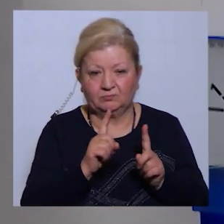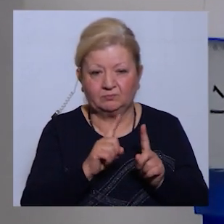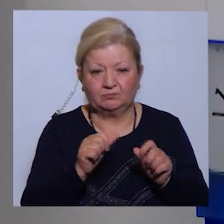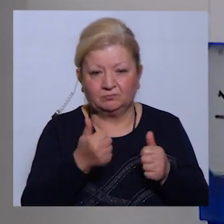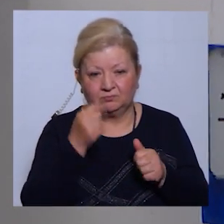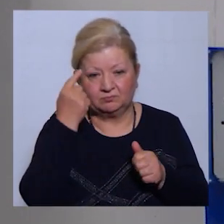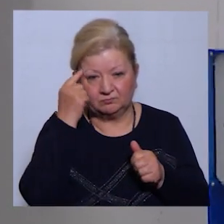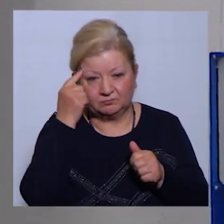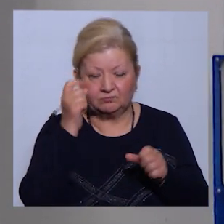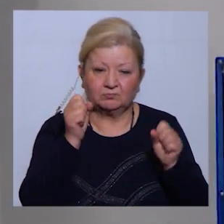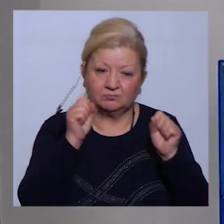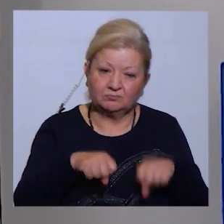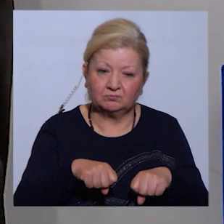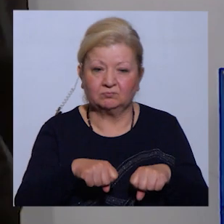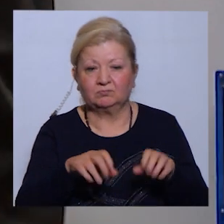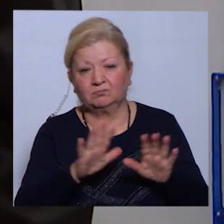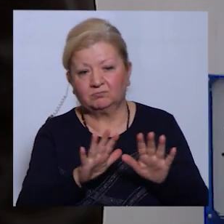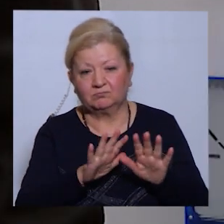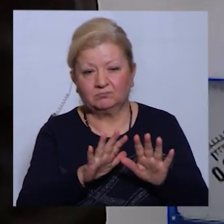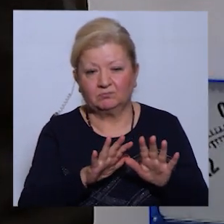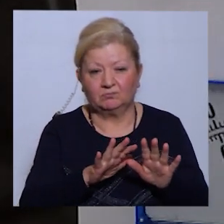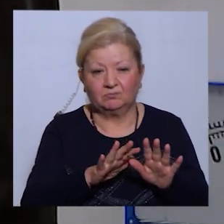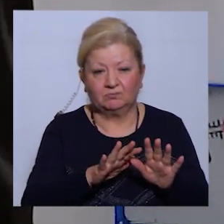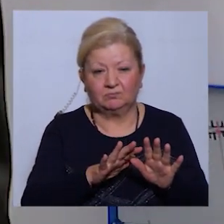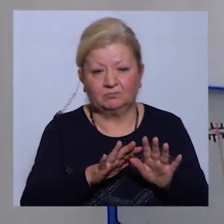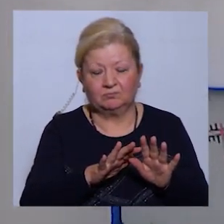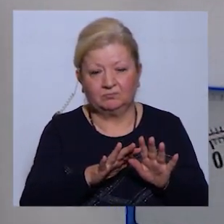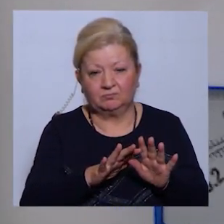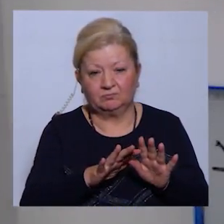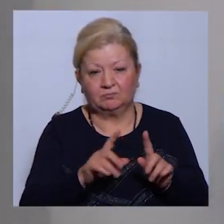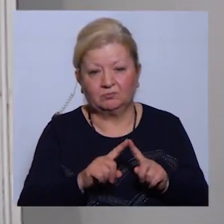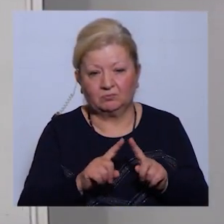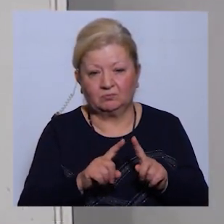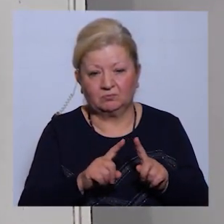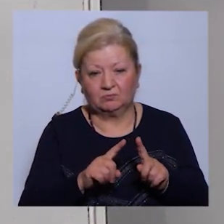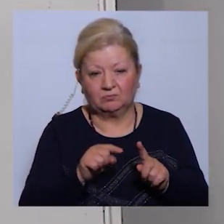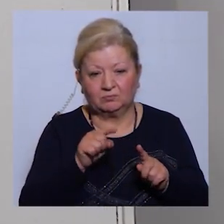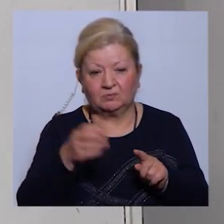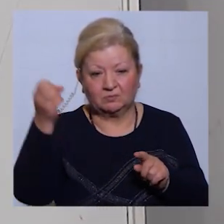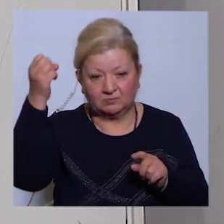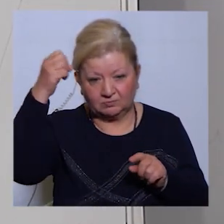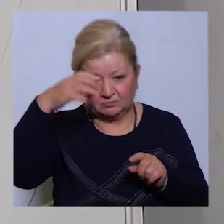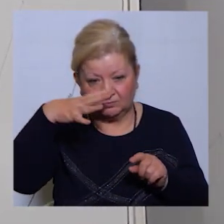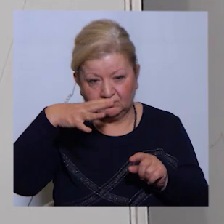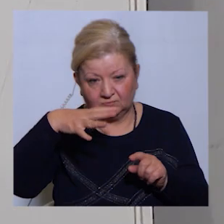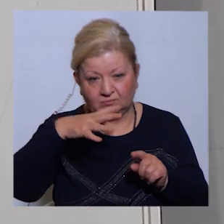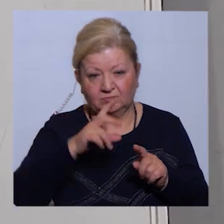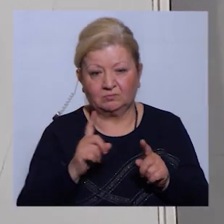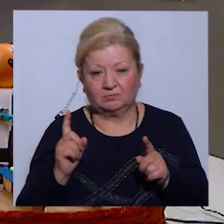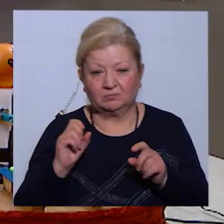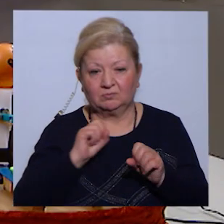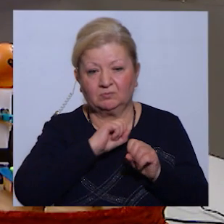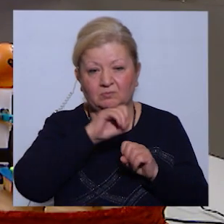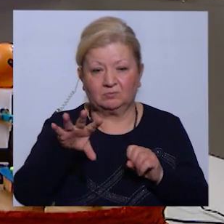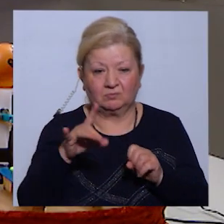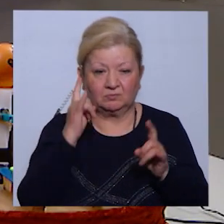როგორ ფიქრობთ, შესაძლებელია თუ არა, შესაძლებელია თუ არა, რომ სინათლით გადავცეთ ბგერა?